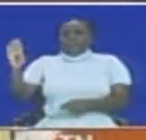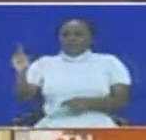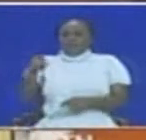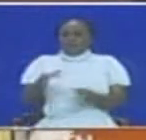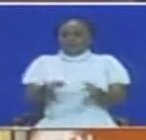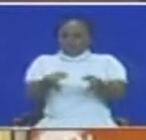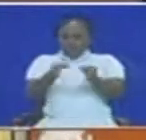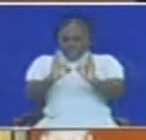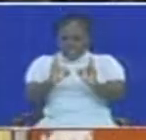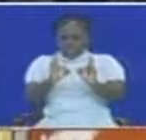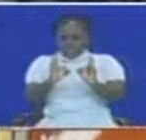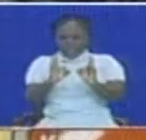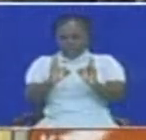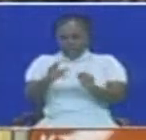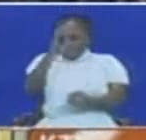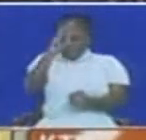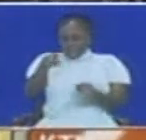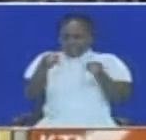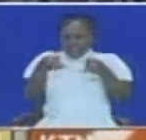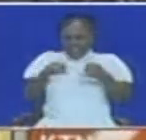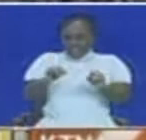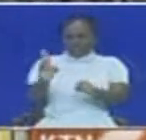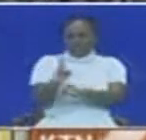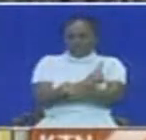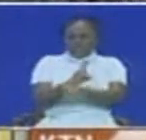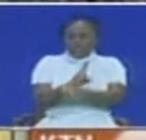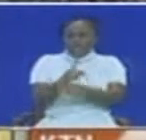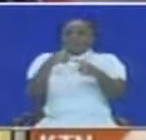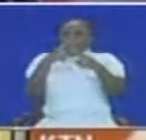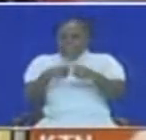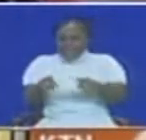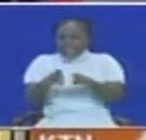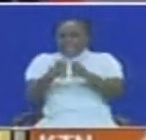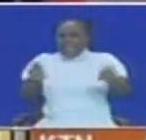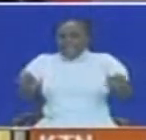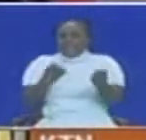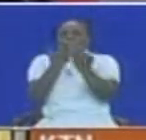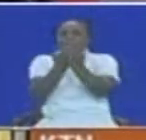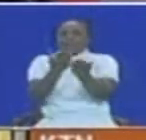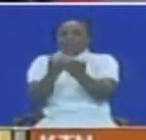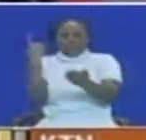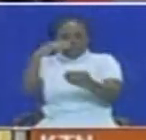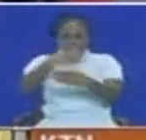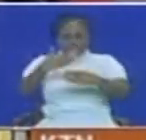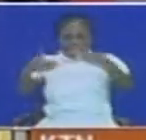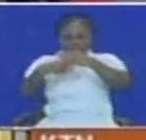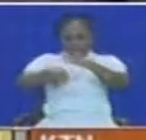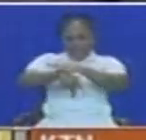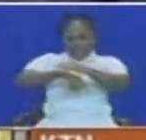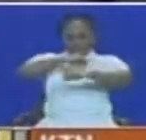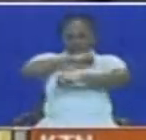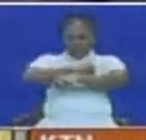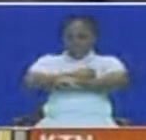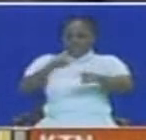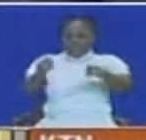afisa mwanamaji nchini, alijaribu kukitumia, na ilhali ni shamba lililopendekezwa kwa ujenzi wa shule ya msingi. Kulingana na